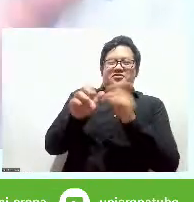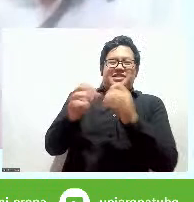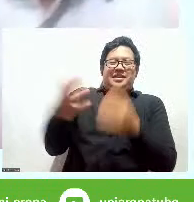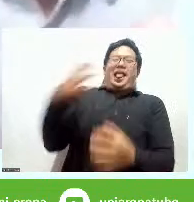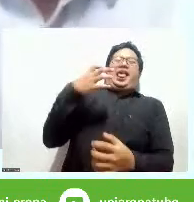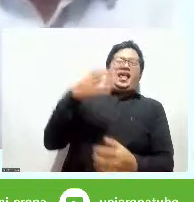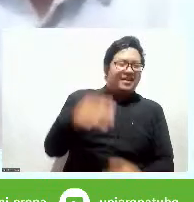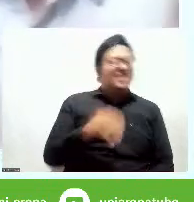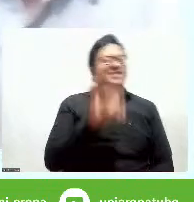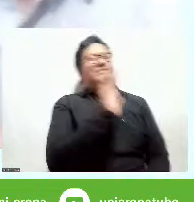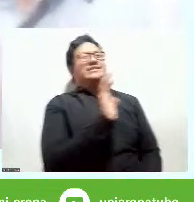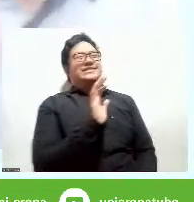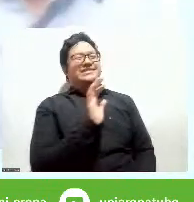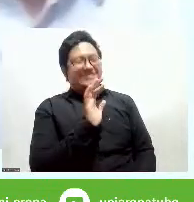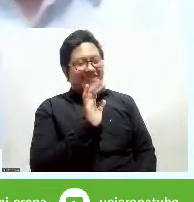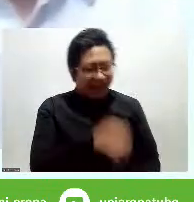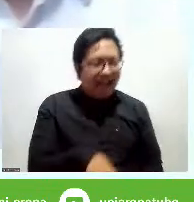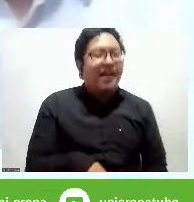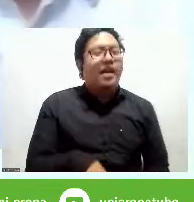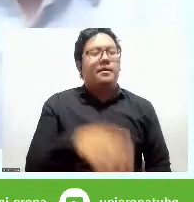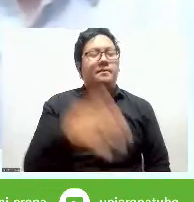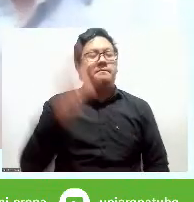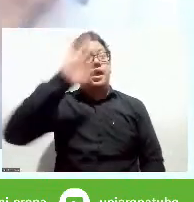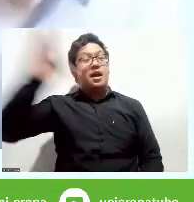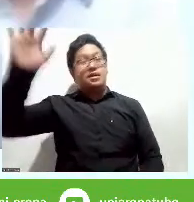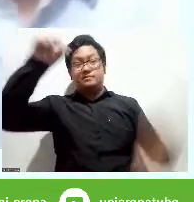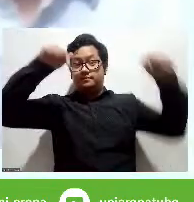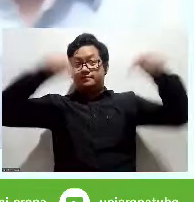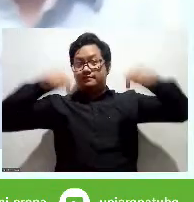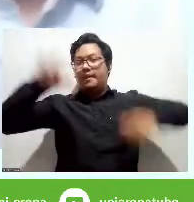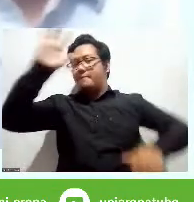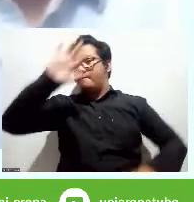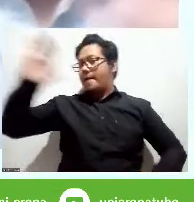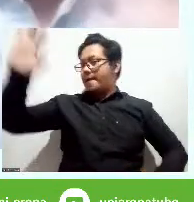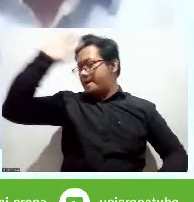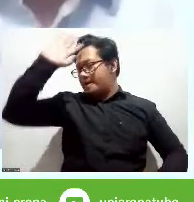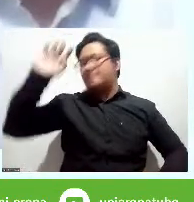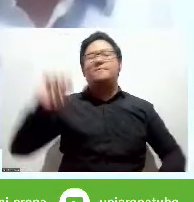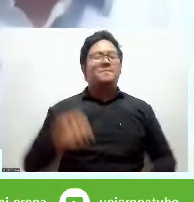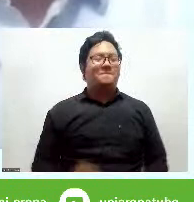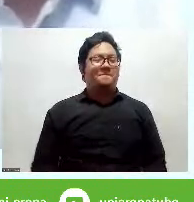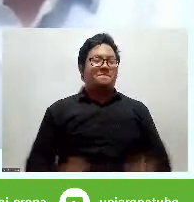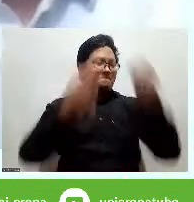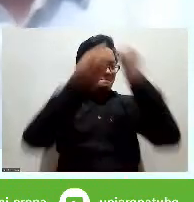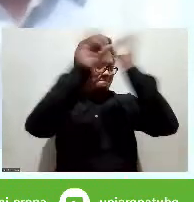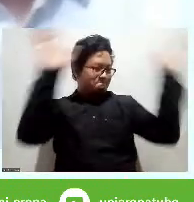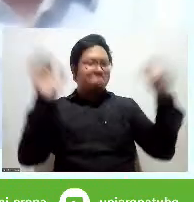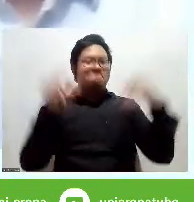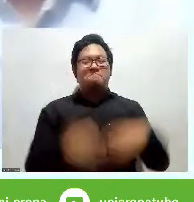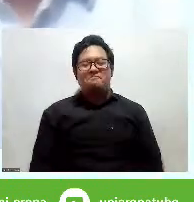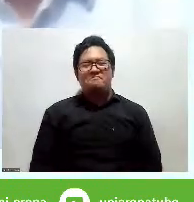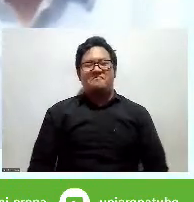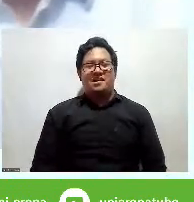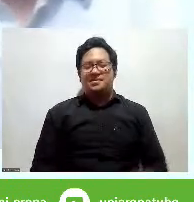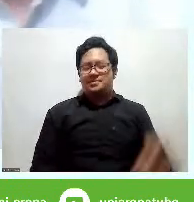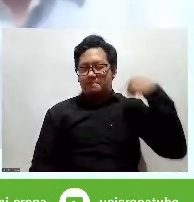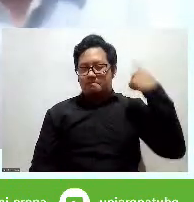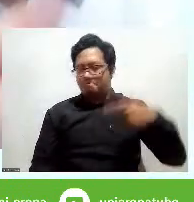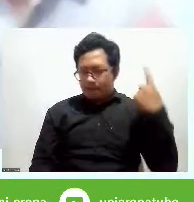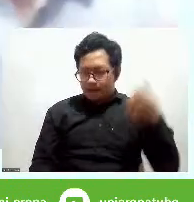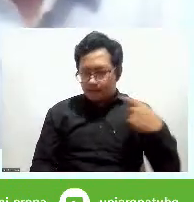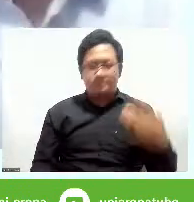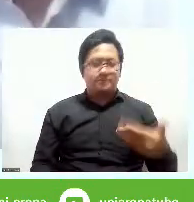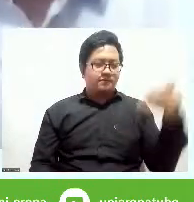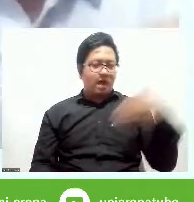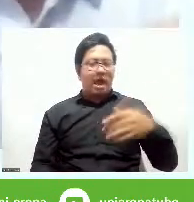bayangkan sekarang biar bareng sekarang geologis kemudian kita setiap setiap kita makan kepiting di restoran ya kita minta